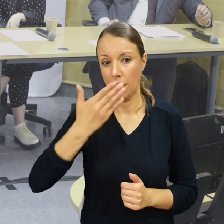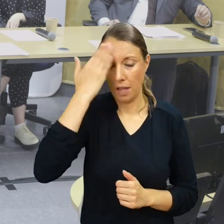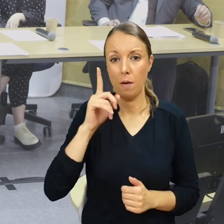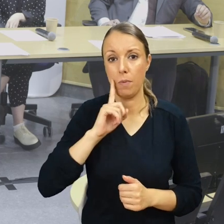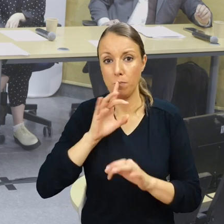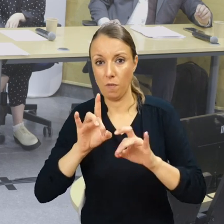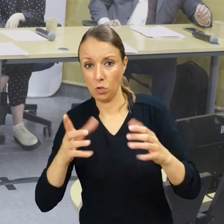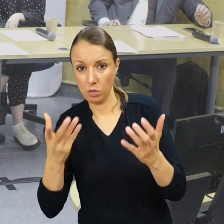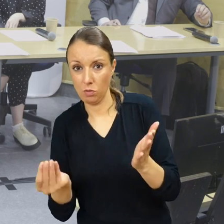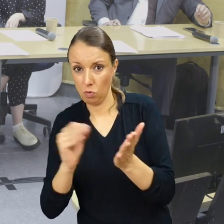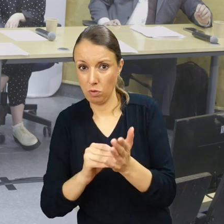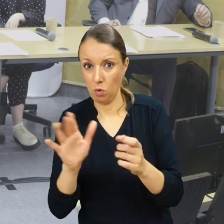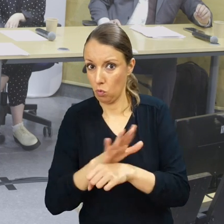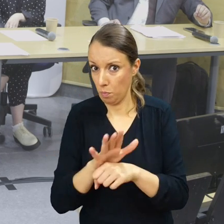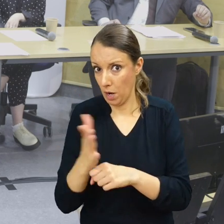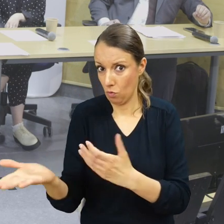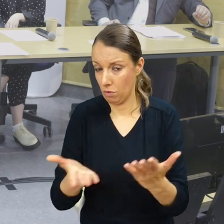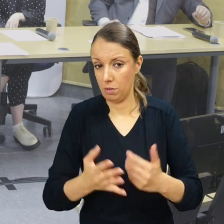odnieść do tej wypowiedzi, bo